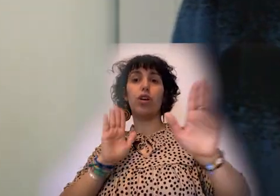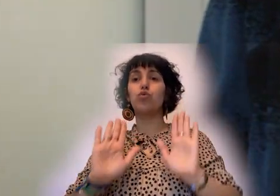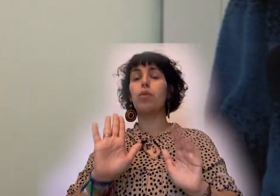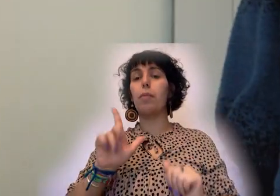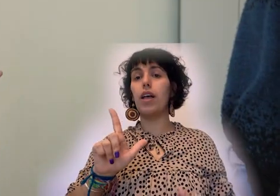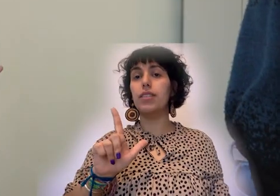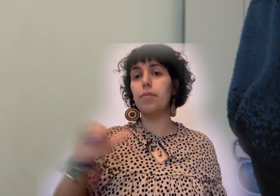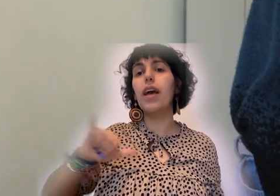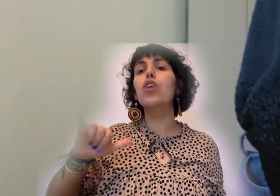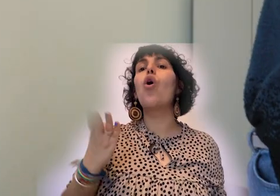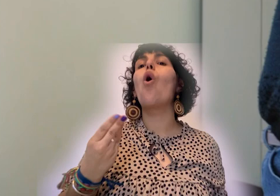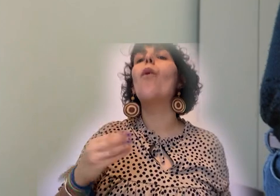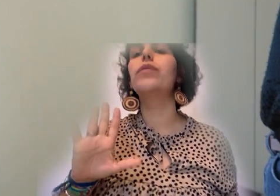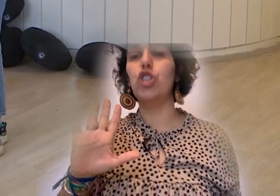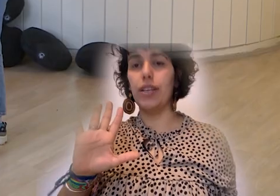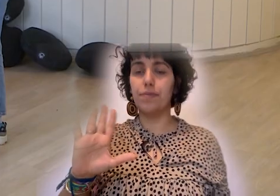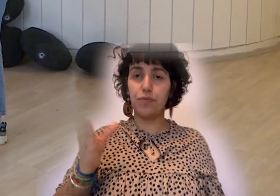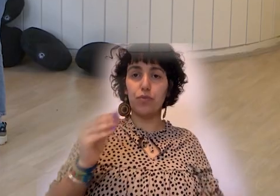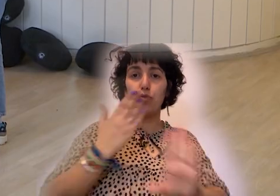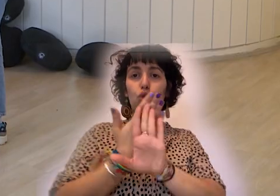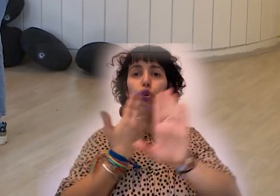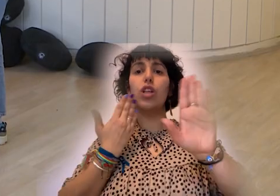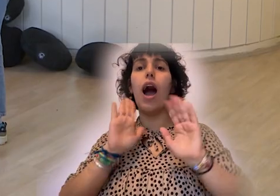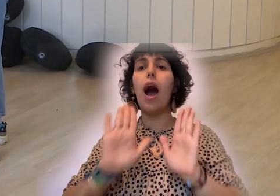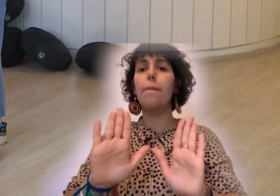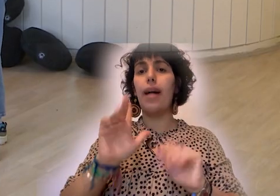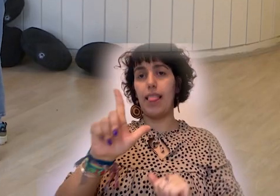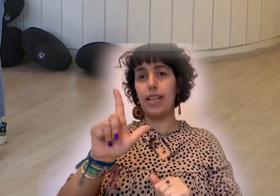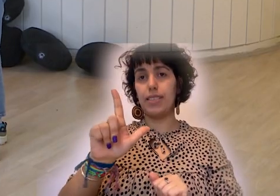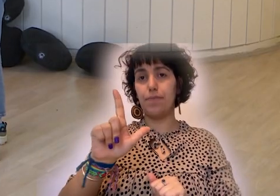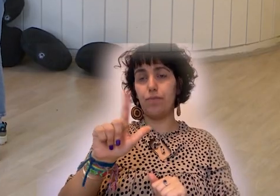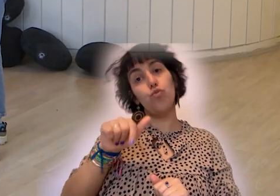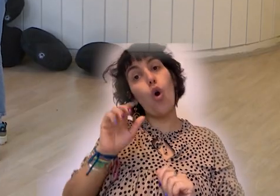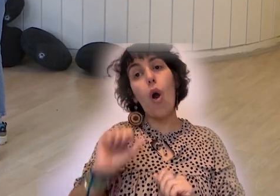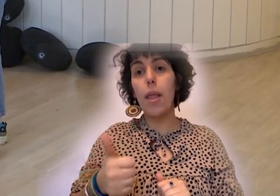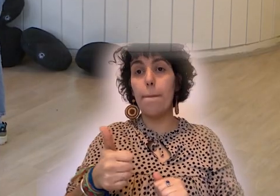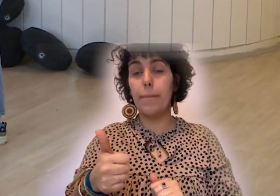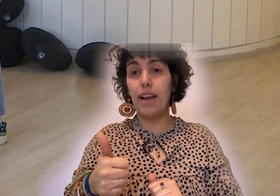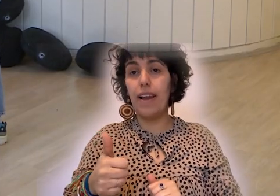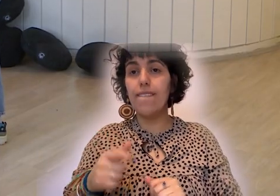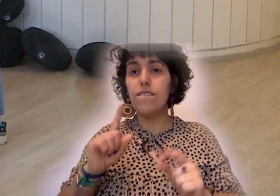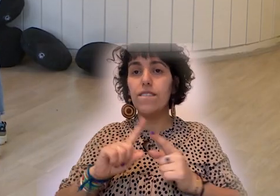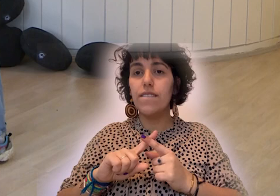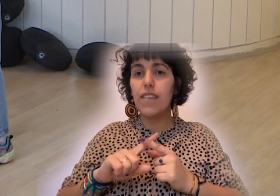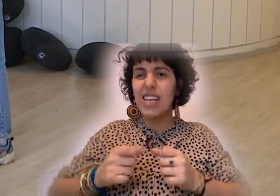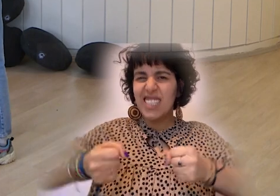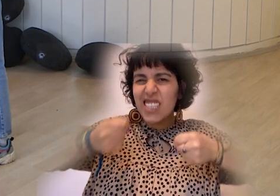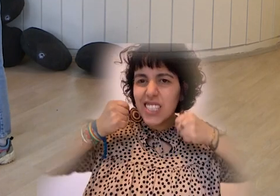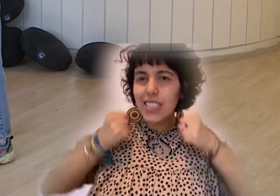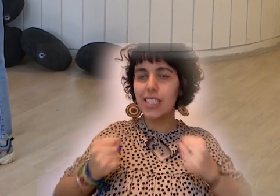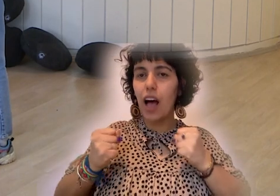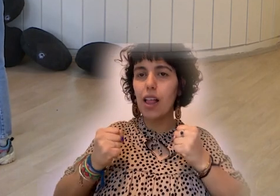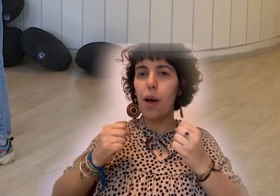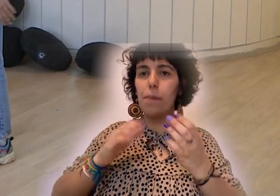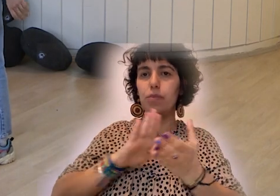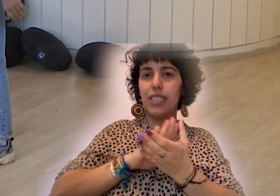olabildiğince uzak kalmak bu konuda çok önemli ve ve sağlam bastığınız ayağınızı yani sağlak ve